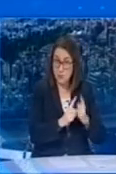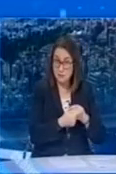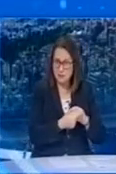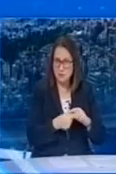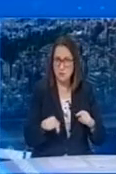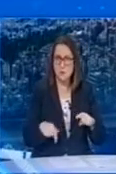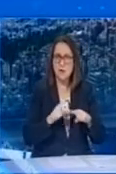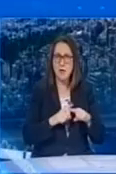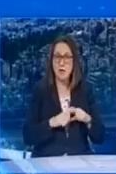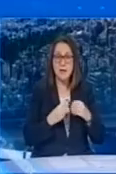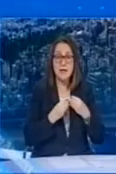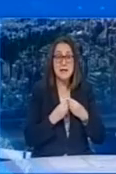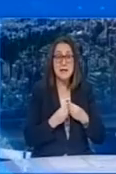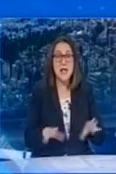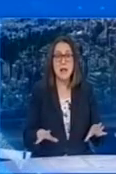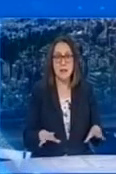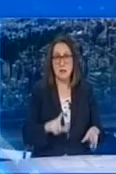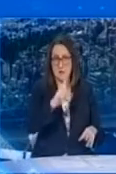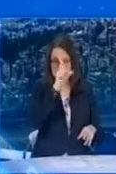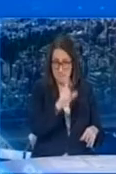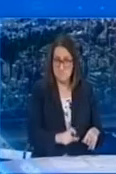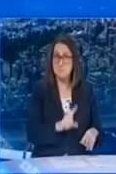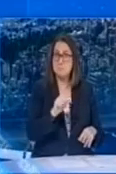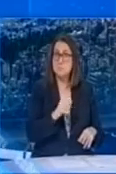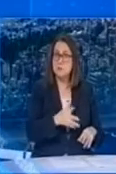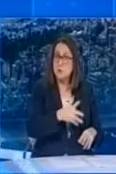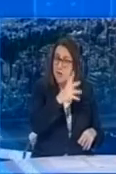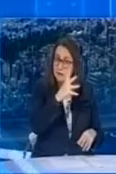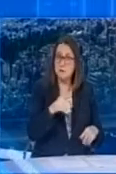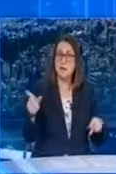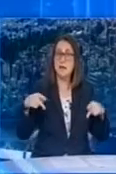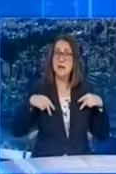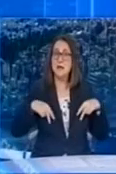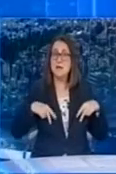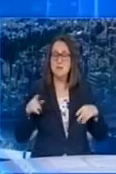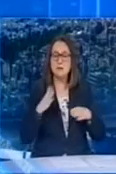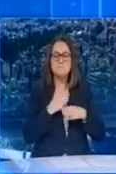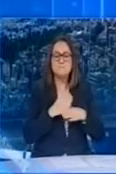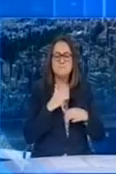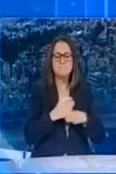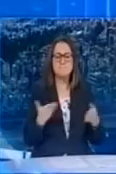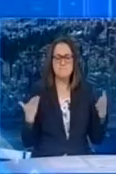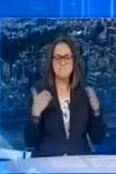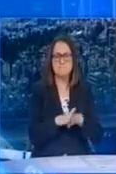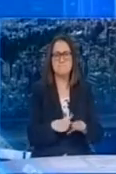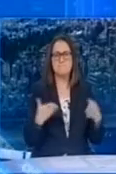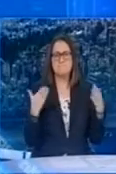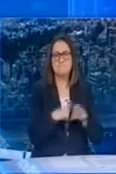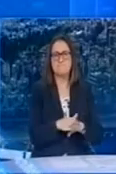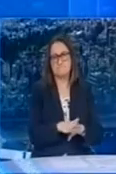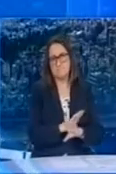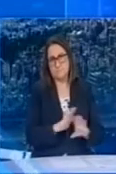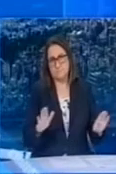και η κυβέρνηση επιμελώς το κρύβουν. Είτε λέει ψέματα, είτε λέει τις μισές